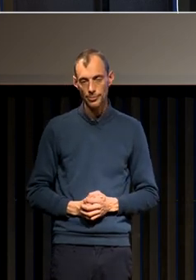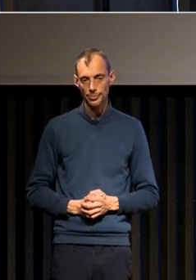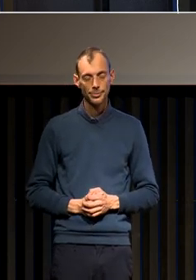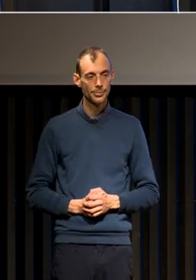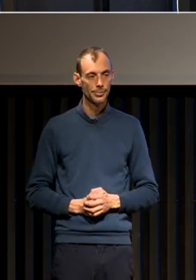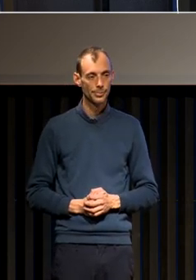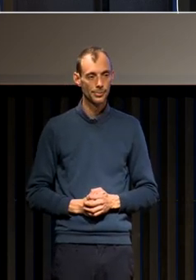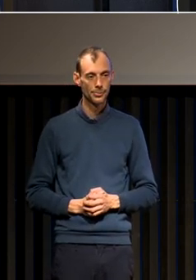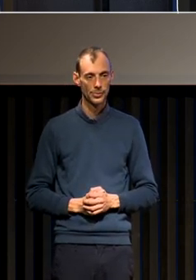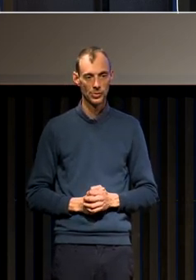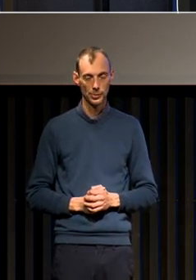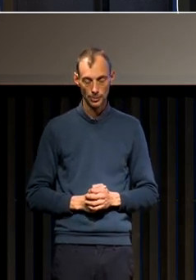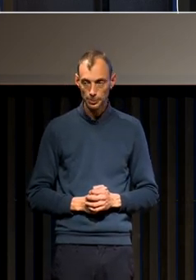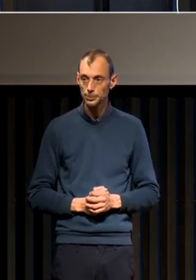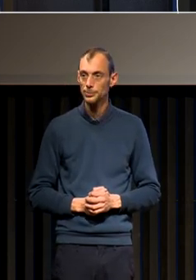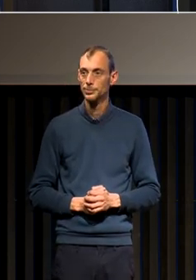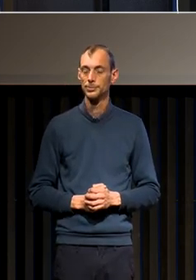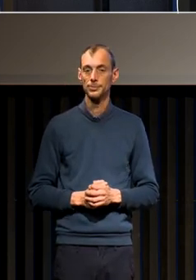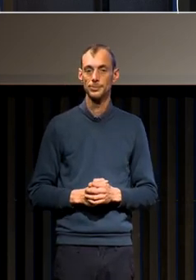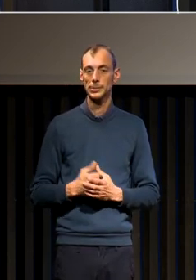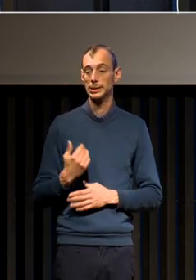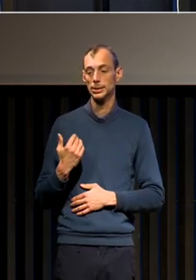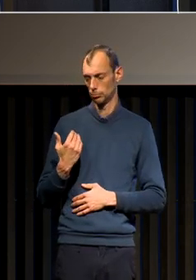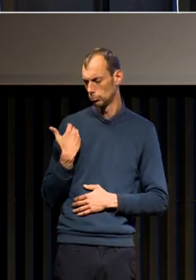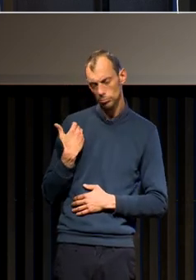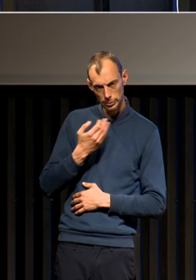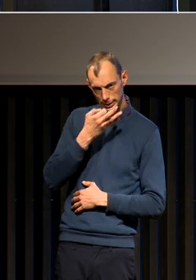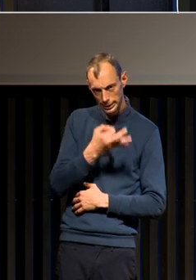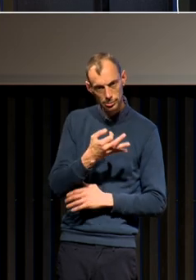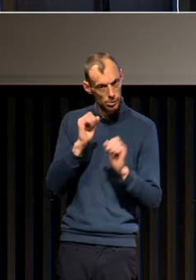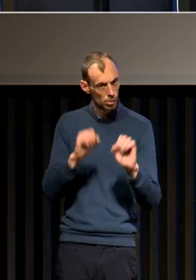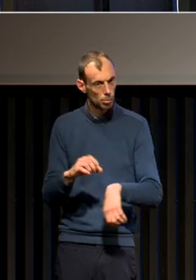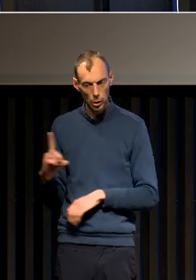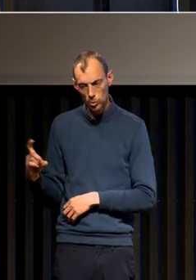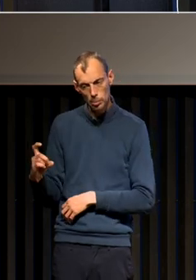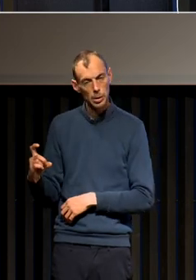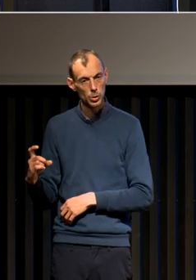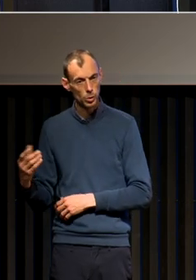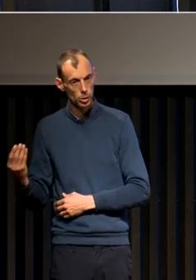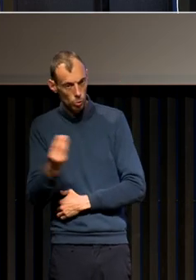Je vous ai dit qu'il est possible de faire du don de spermatozoïdes et du don d'ovocytes.